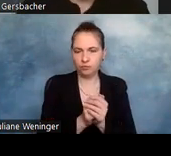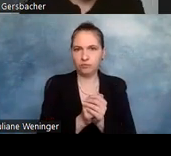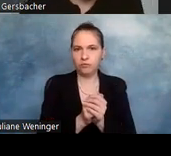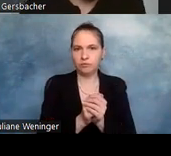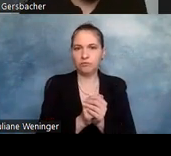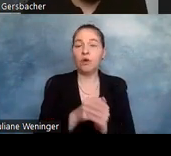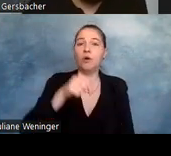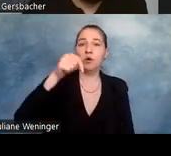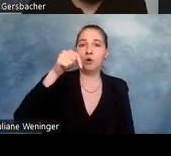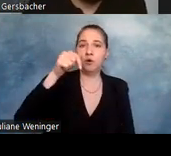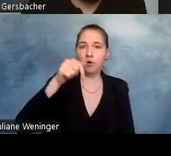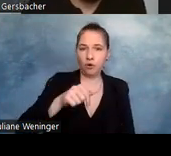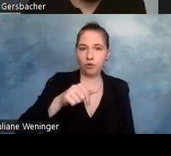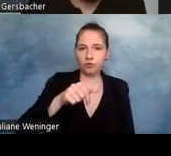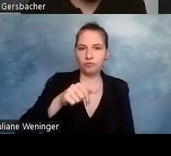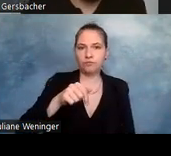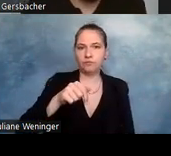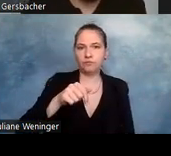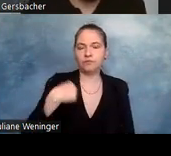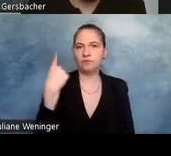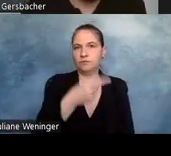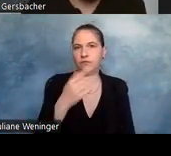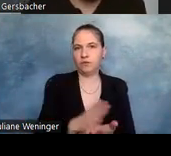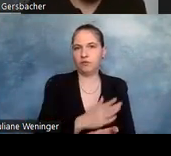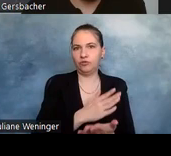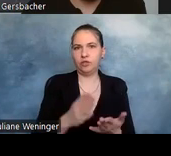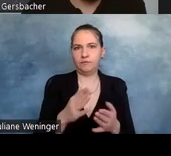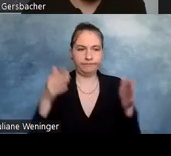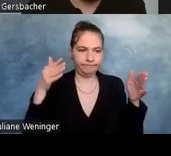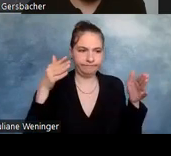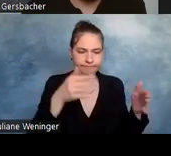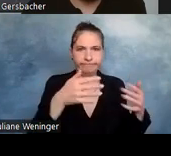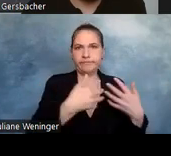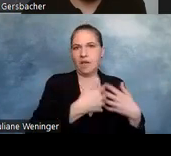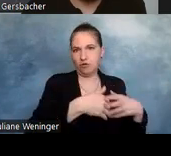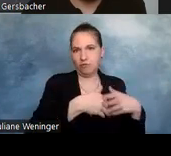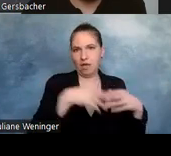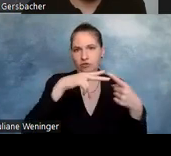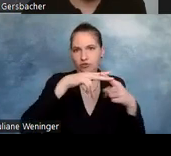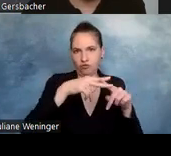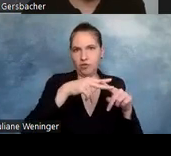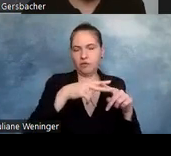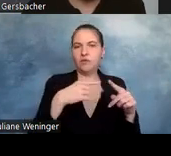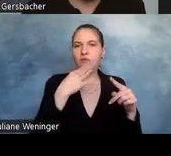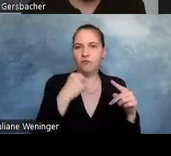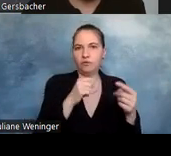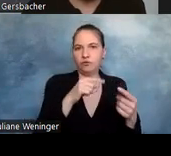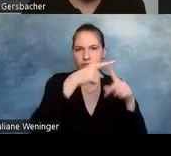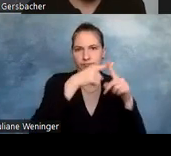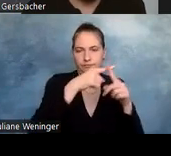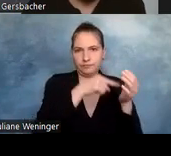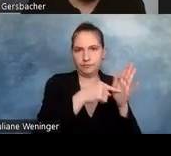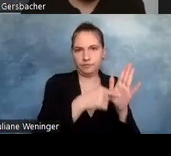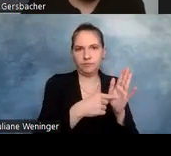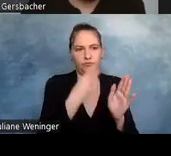Genau, und heute haben wir uns jetzt entschieden, einfach den Fokus mal auf die automatischen Tools als auf den ersten Teil zu setzen. Mal gucken, was kann man da automatisch